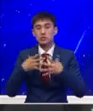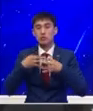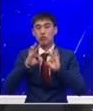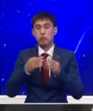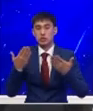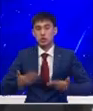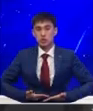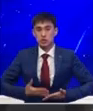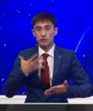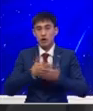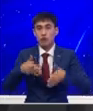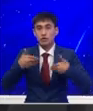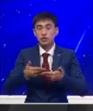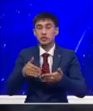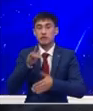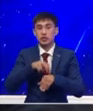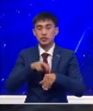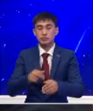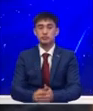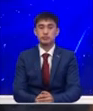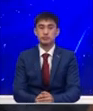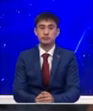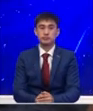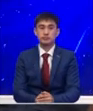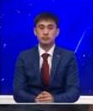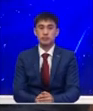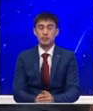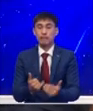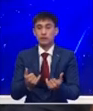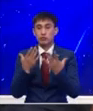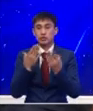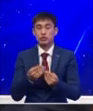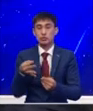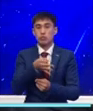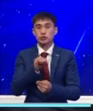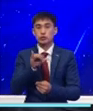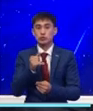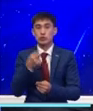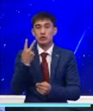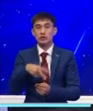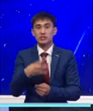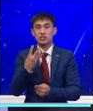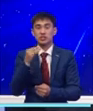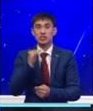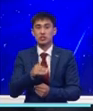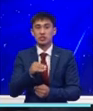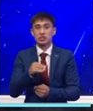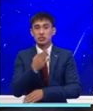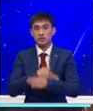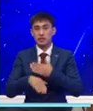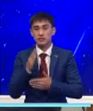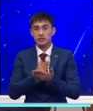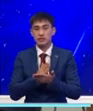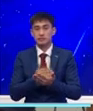жизни и своевременное обращение к врачам. В области ЖТСУ на сегодняшний день более 24 тысяч инвалидов, лиц